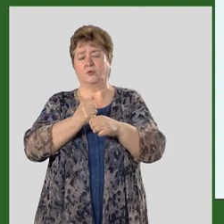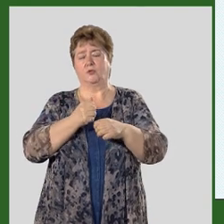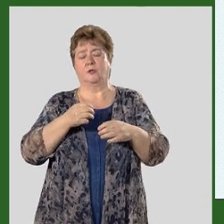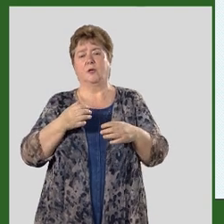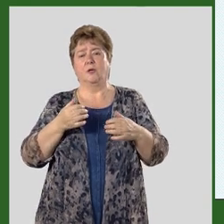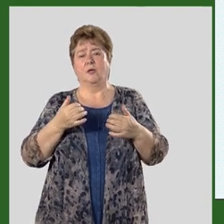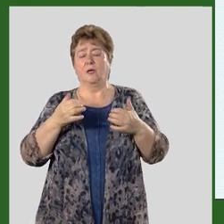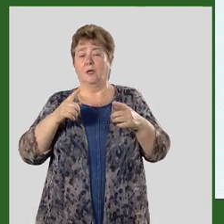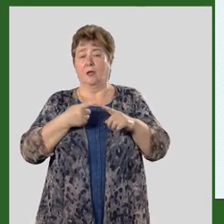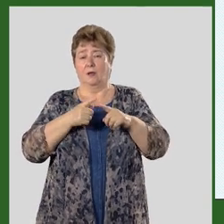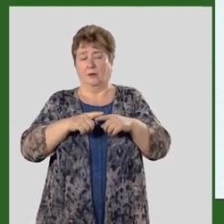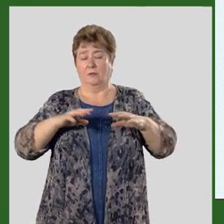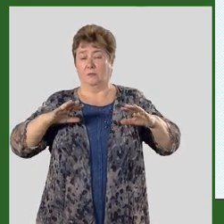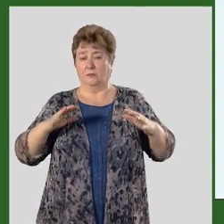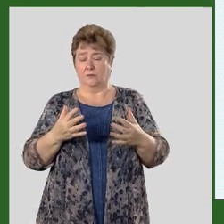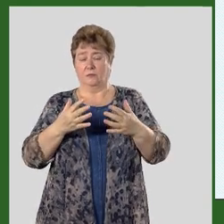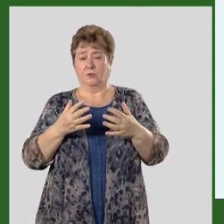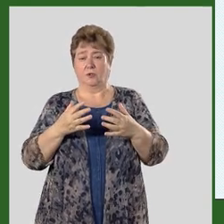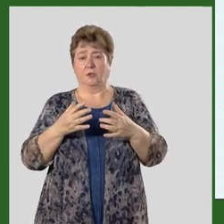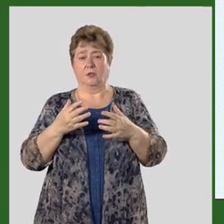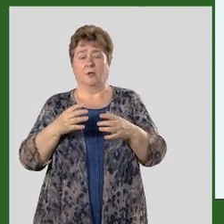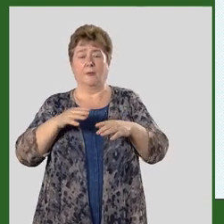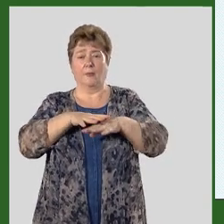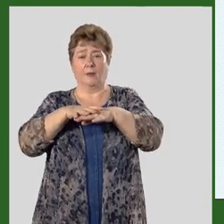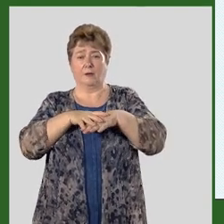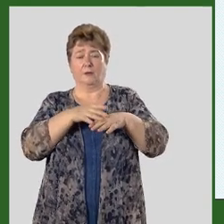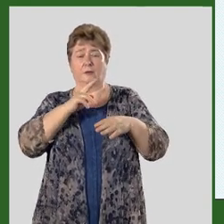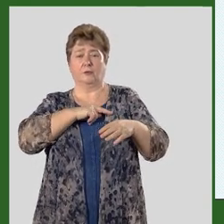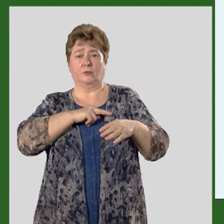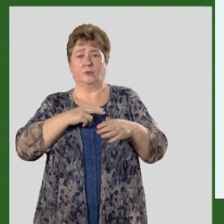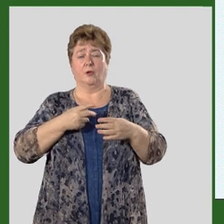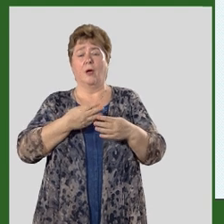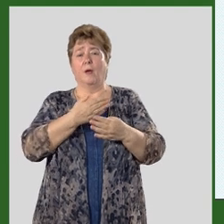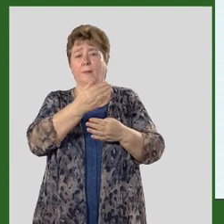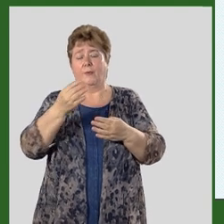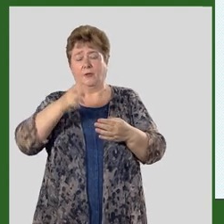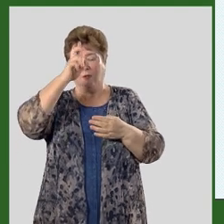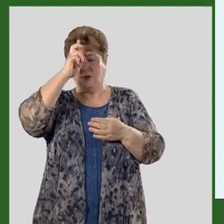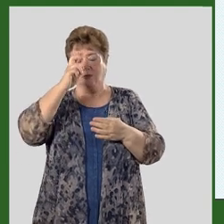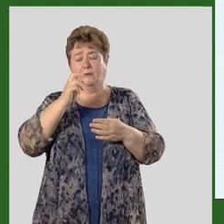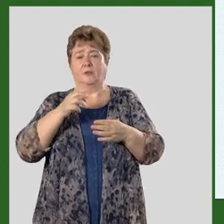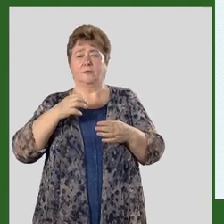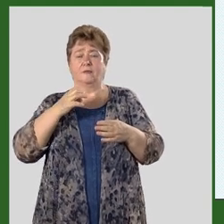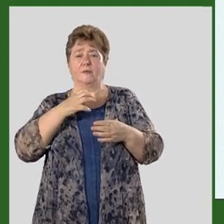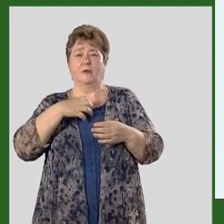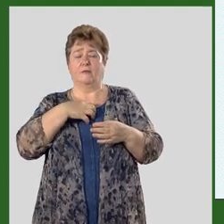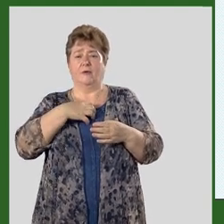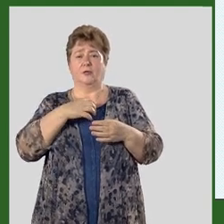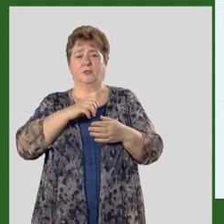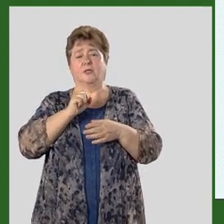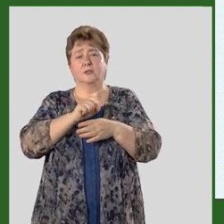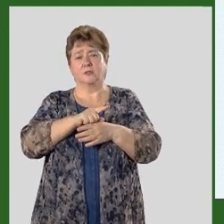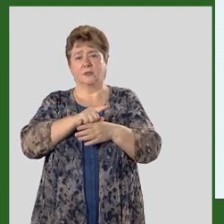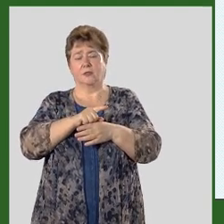Такого рода ситуация на рынке труда ставит перед государством важную задачу существенного